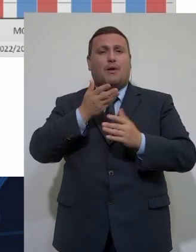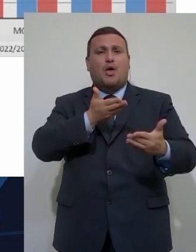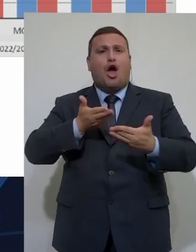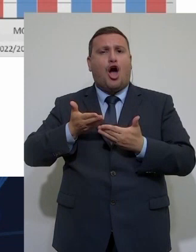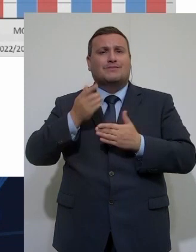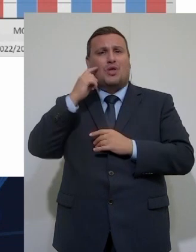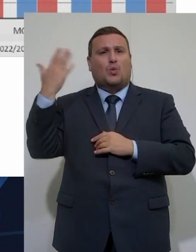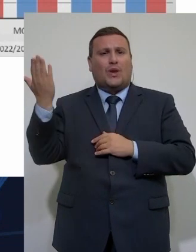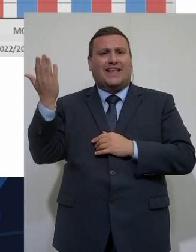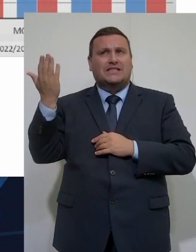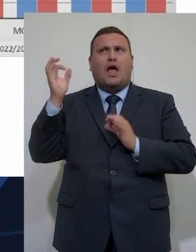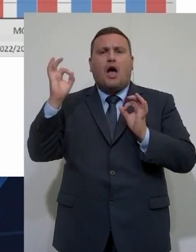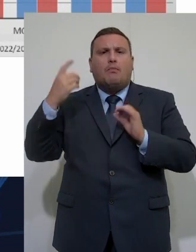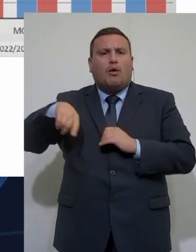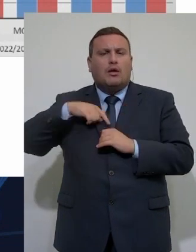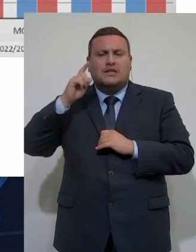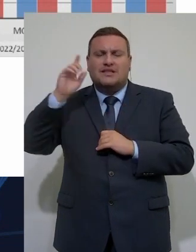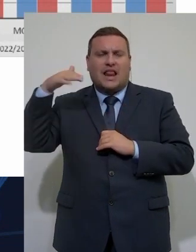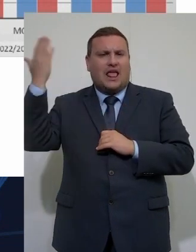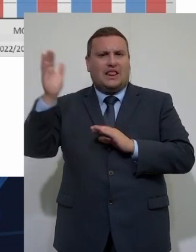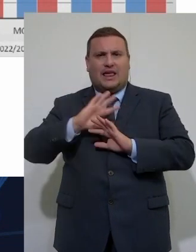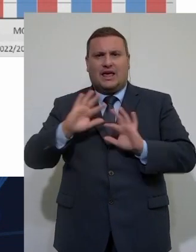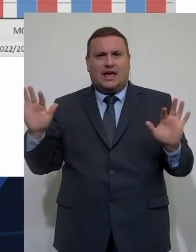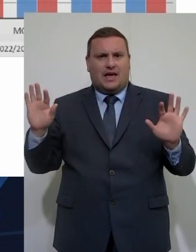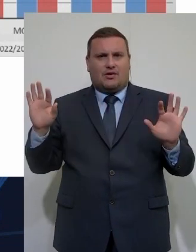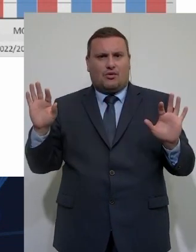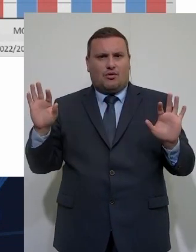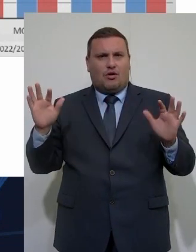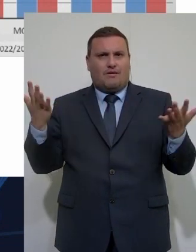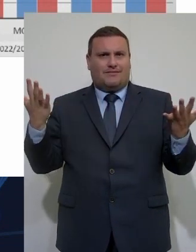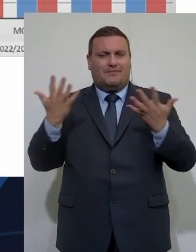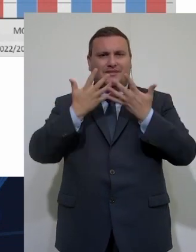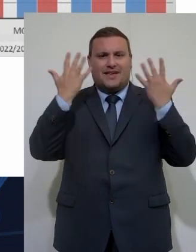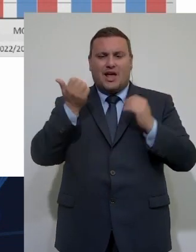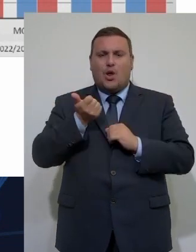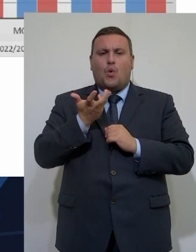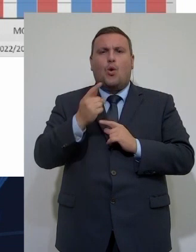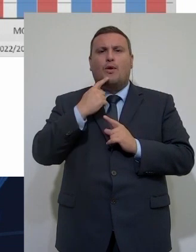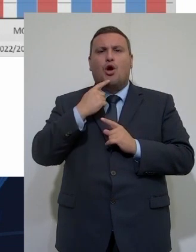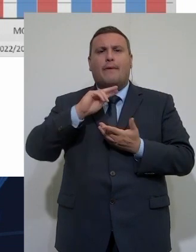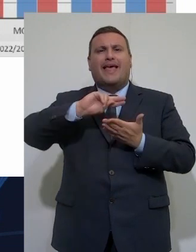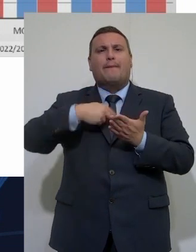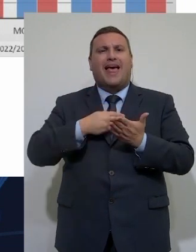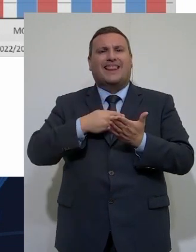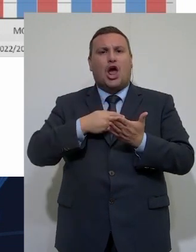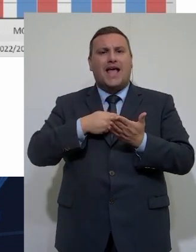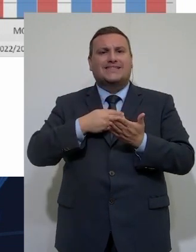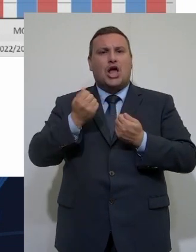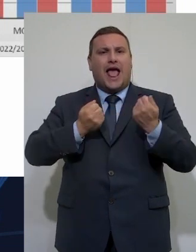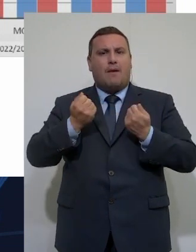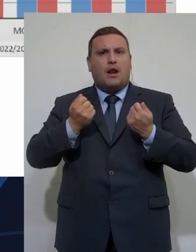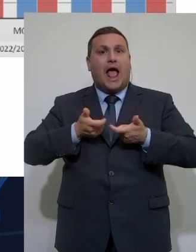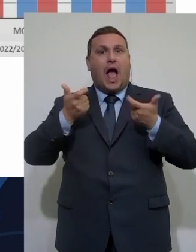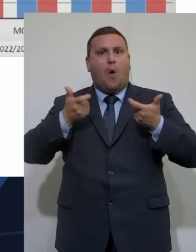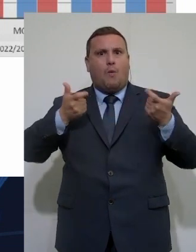crescita. È in forte crescita anche perché, come i numeri di chi mi ha preceduto ha evidenziato, le immatricolazioni sono in crescita. Quindi questo